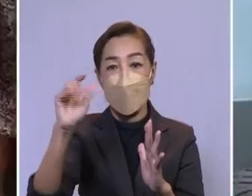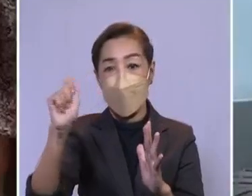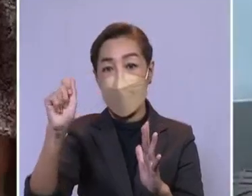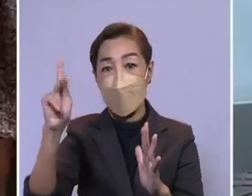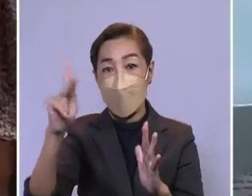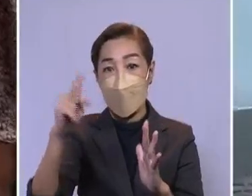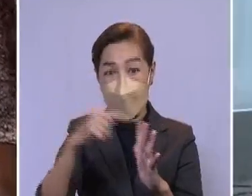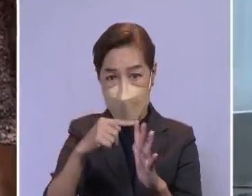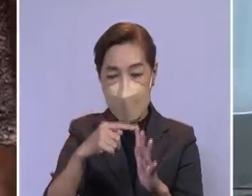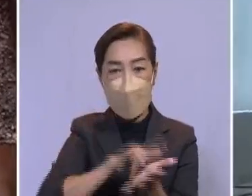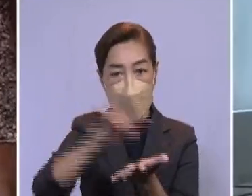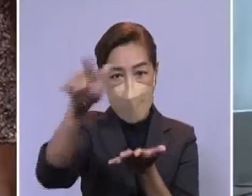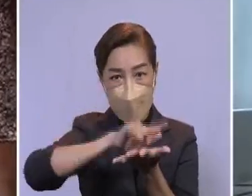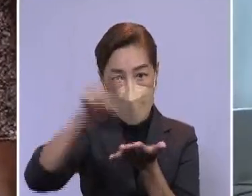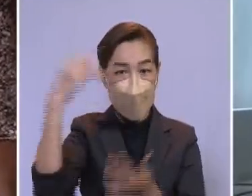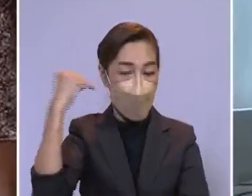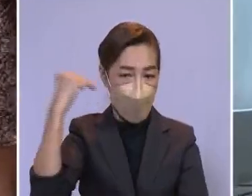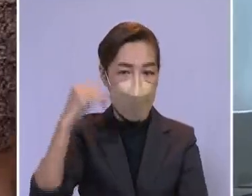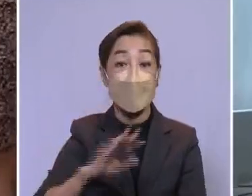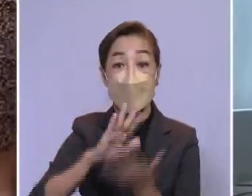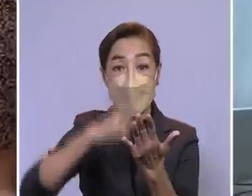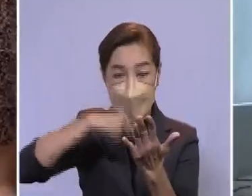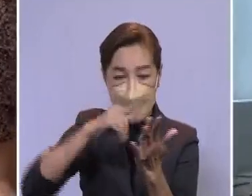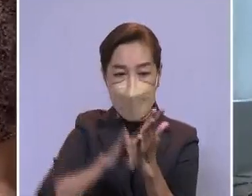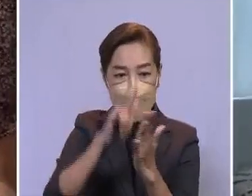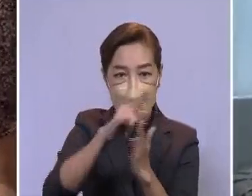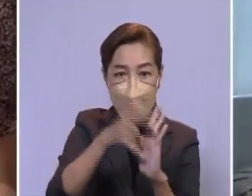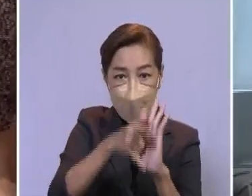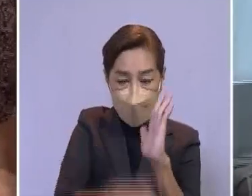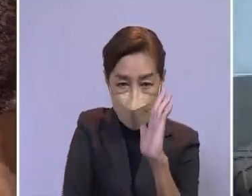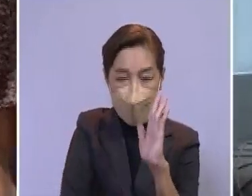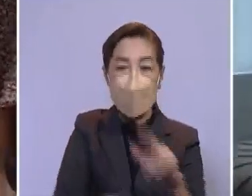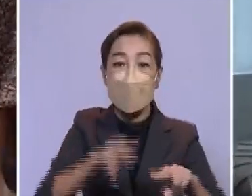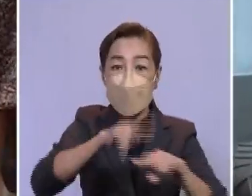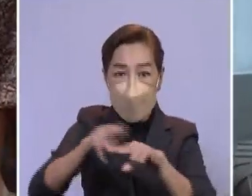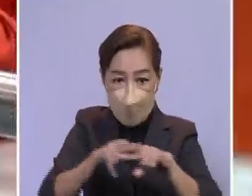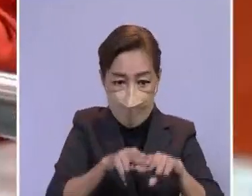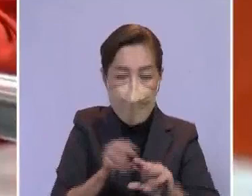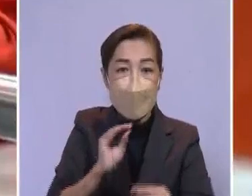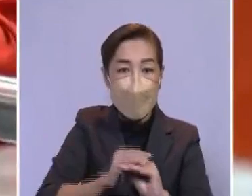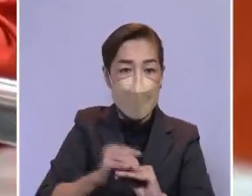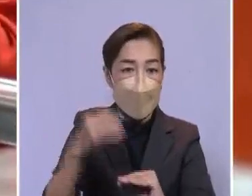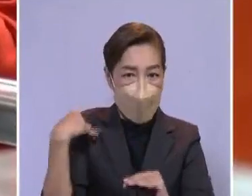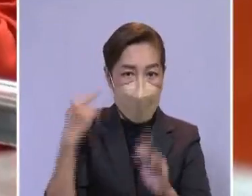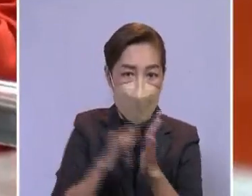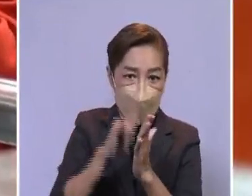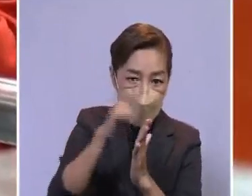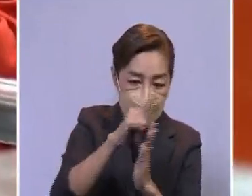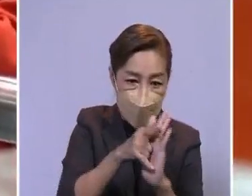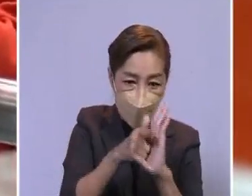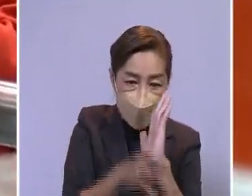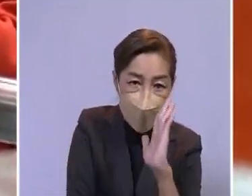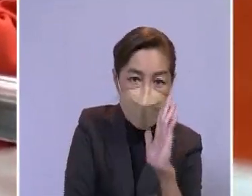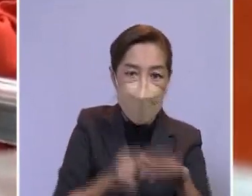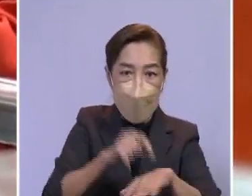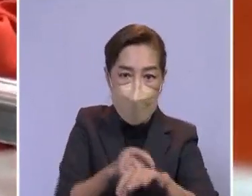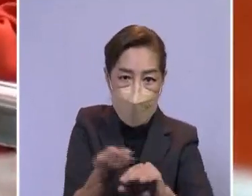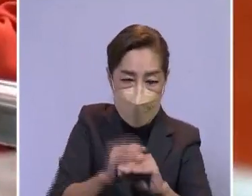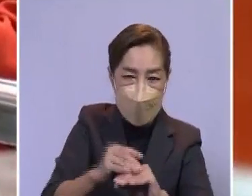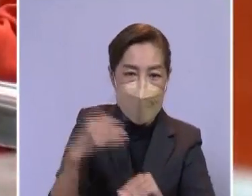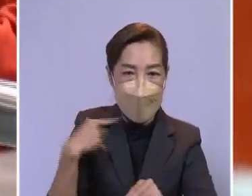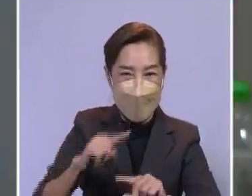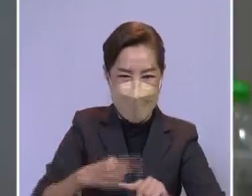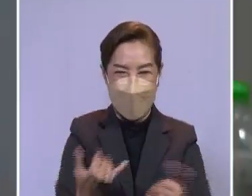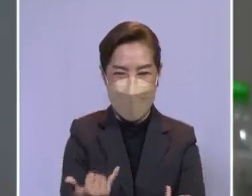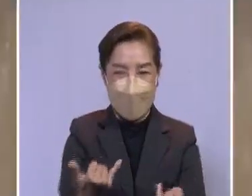ในขณะที่เส้นทางภายในประเทศก็มีการเพิ่มปริมาณที่นั่งค่ะความถี่ในการบินก็เพิ่มขึ้นโดยเฉพาะในเดือน